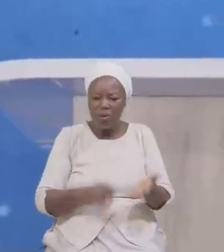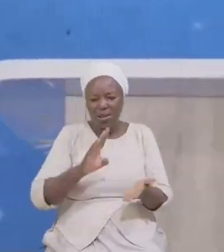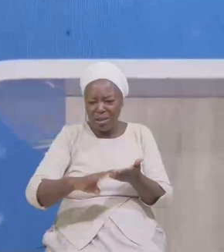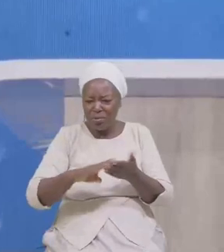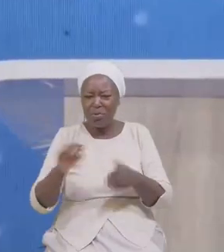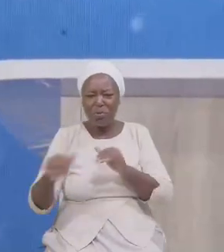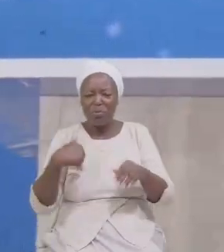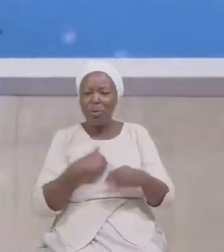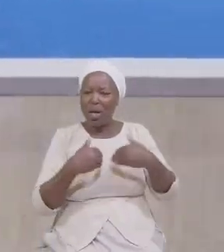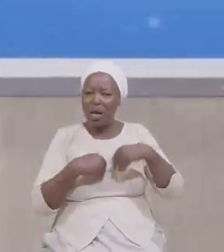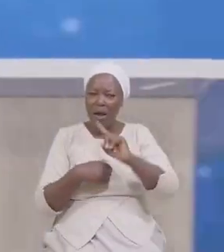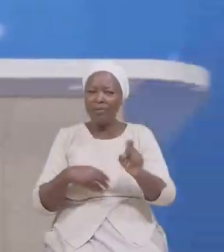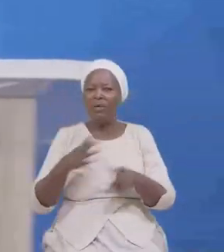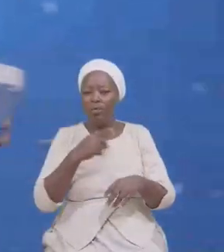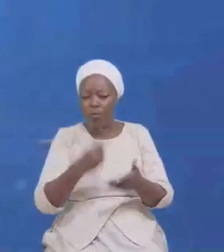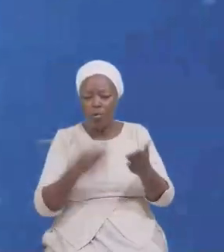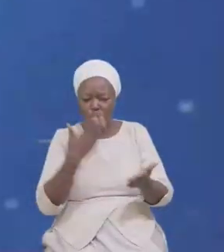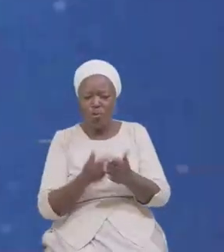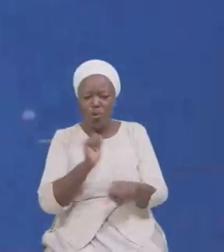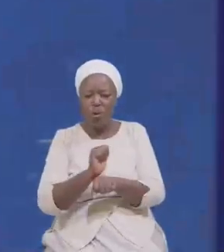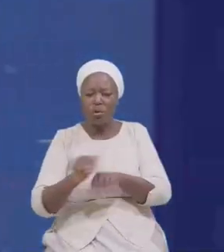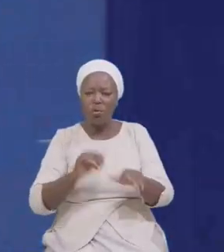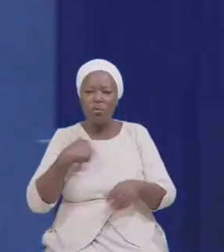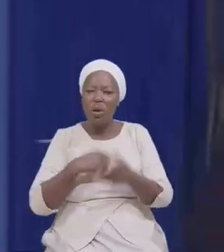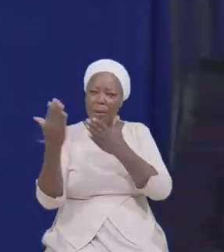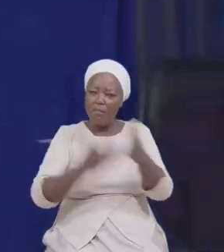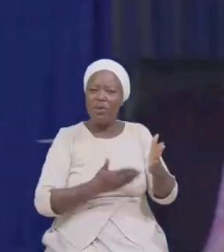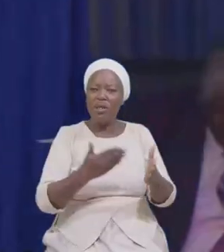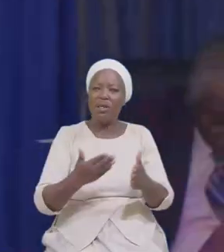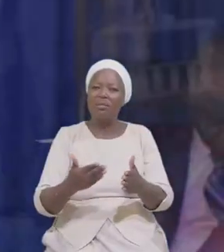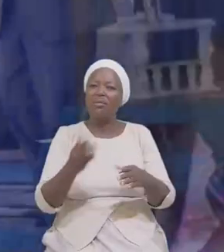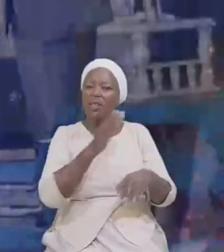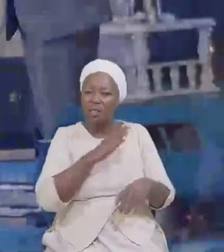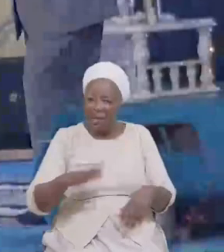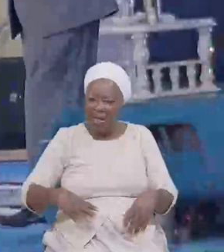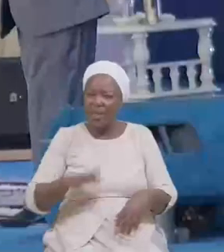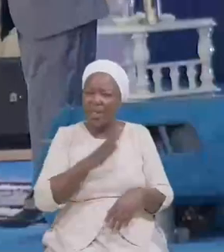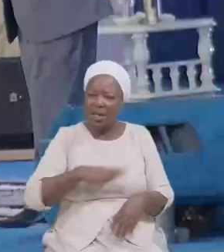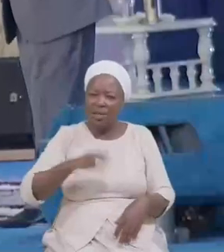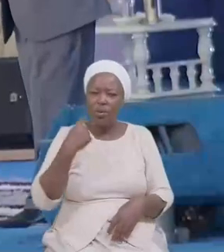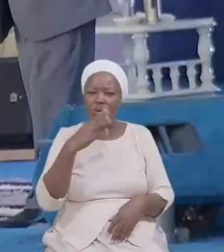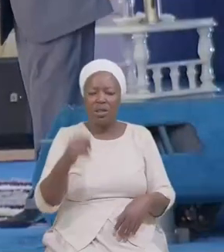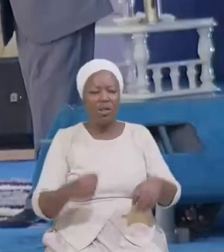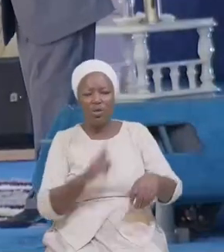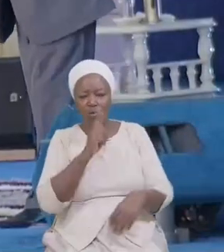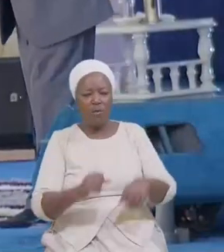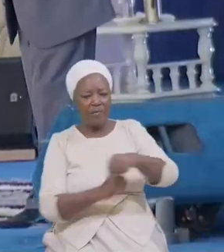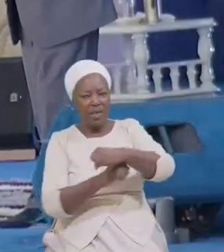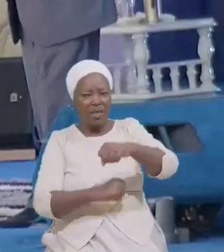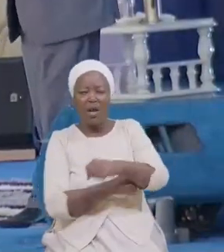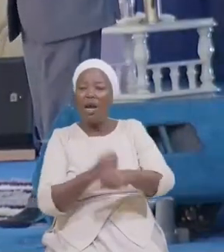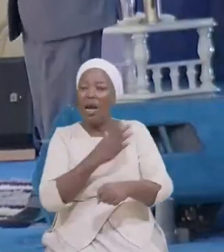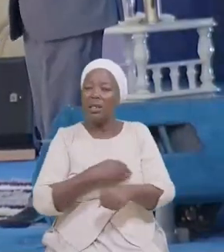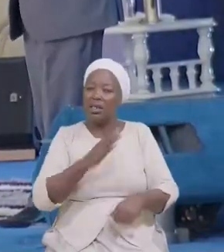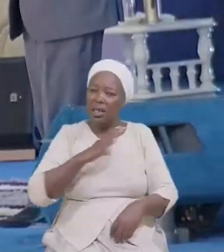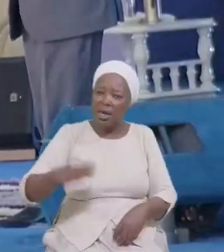alors? Quelle bonne chance amenons-nous? Nous amenons Christ, Christ qui est le fondement solide, Christ qui est